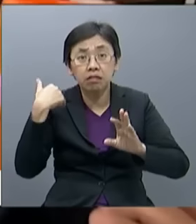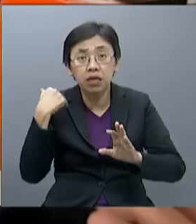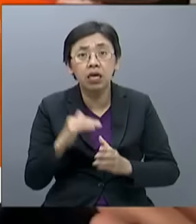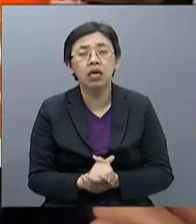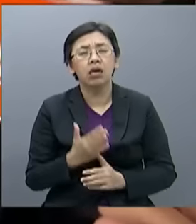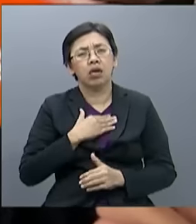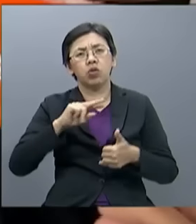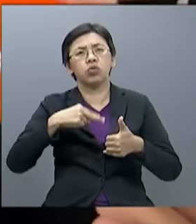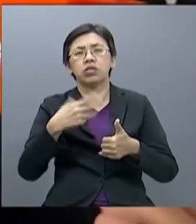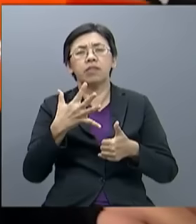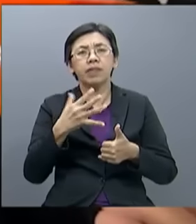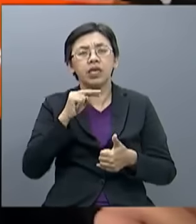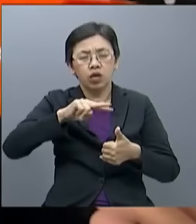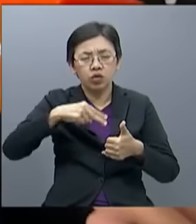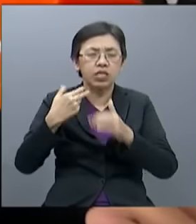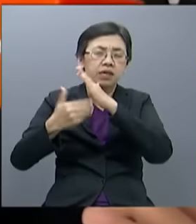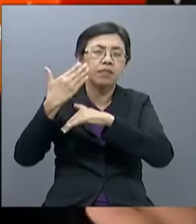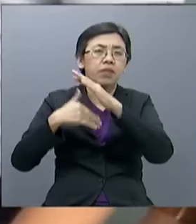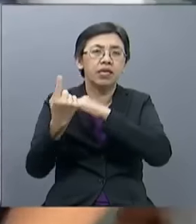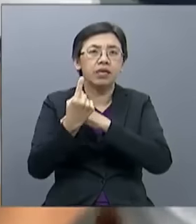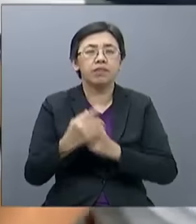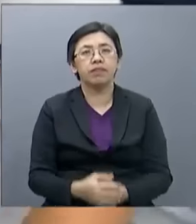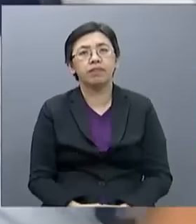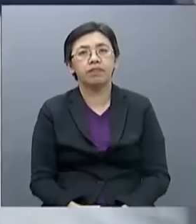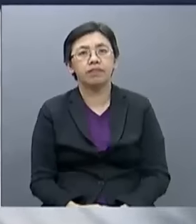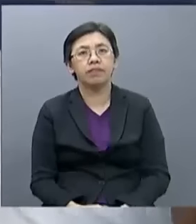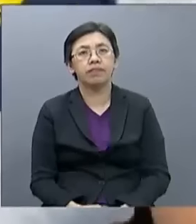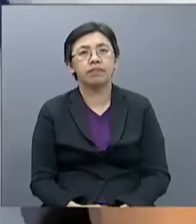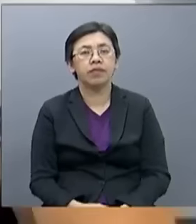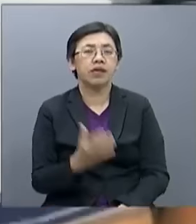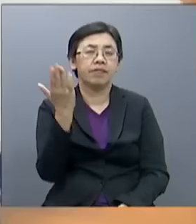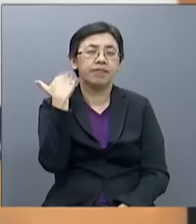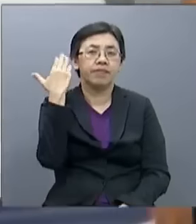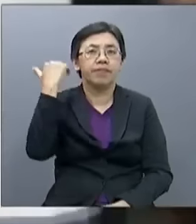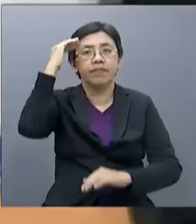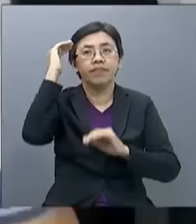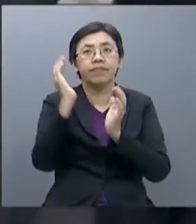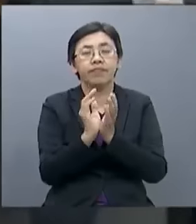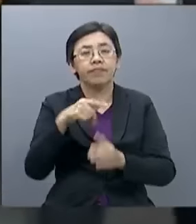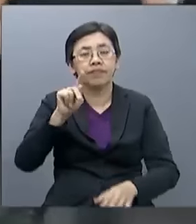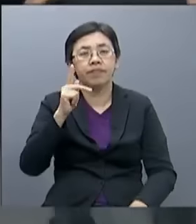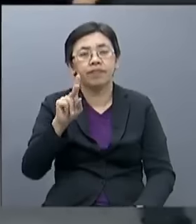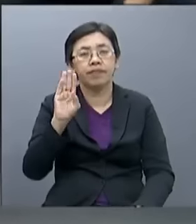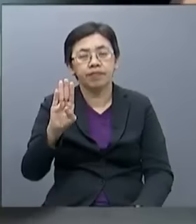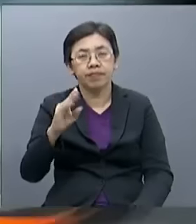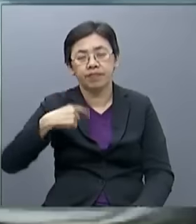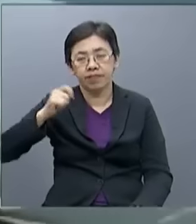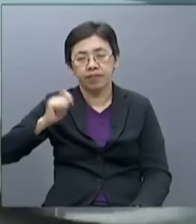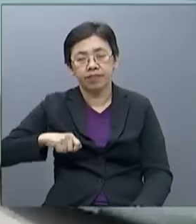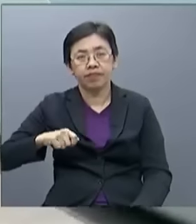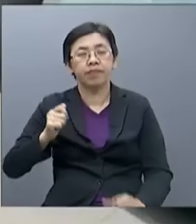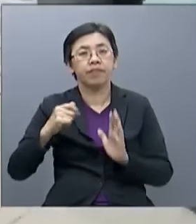ได้ตรวจสอบนะเราตรวจแต่ประวัติการเราตรวจ เมื่อวานนี้ค่ะตำรวจปคบได้นำหมายจับศาลอาญา3